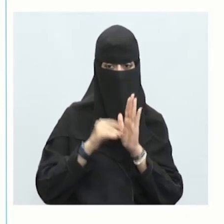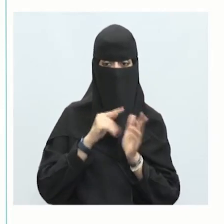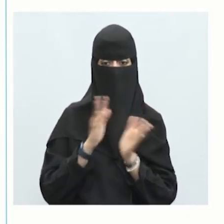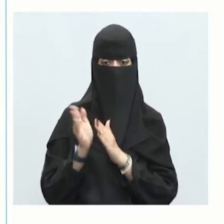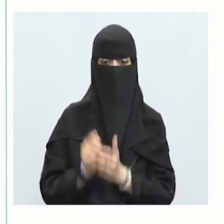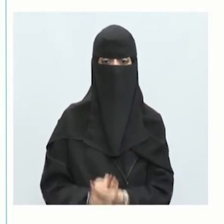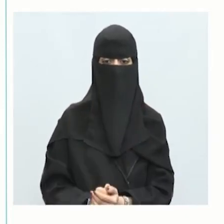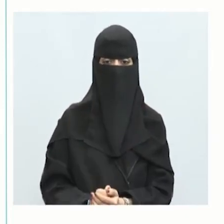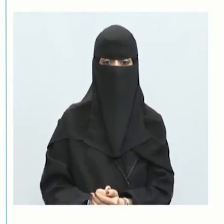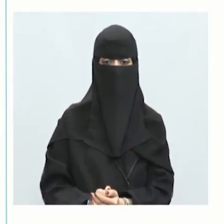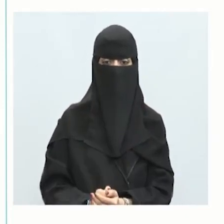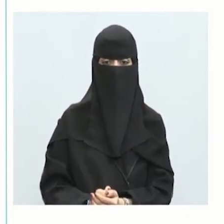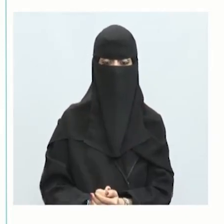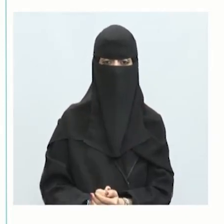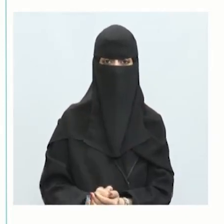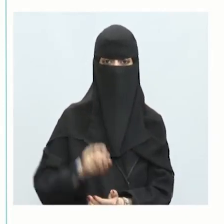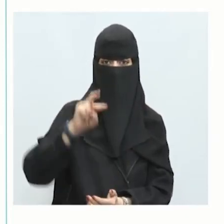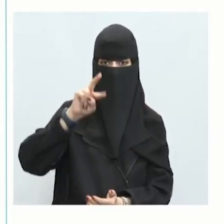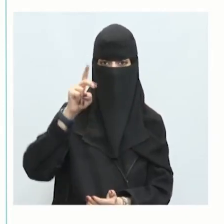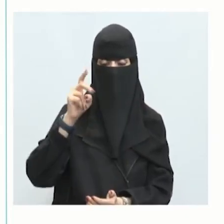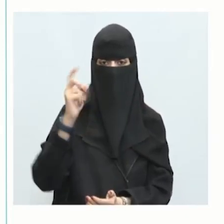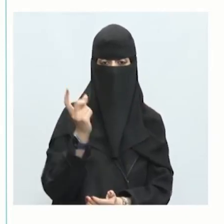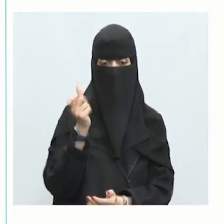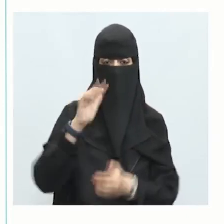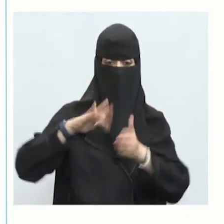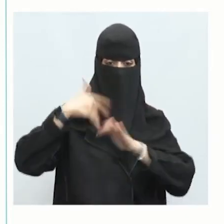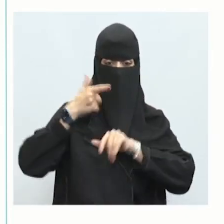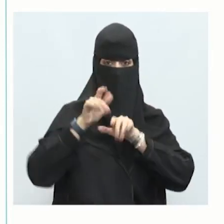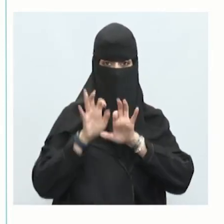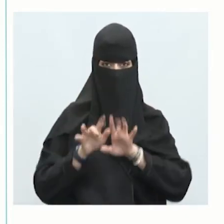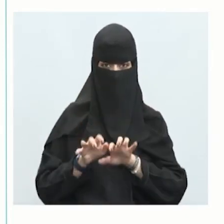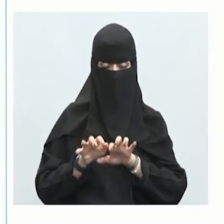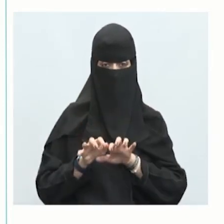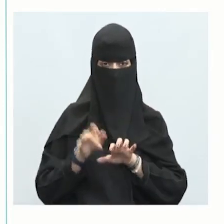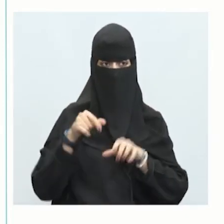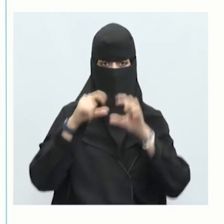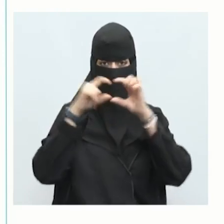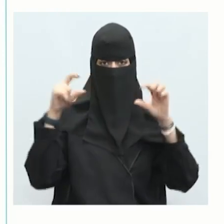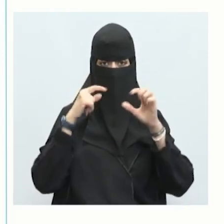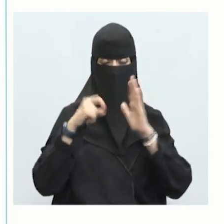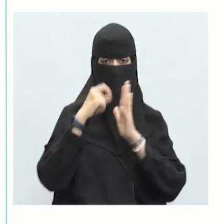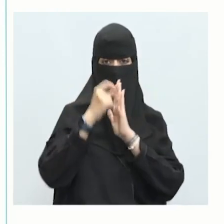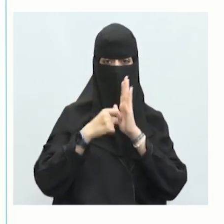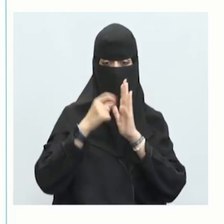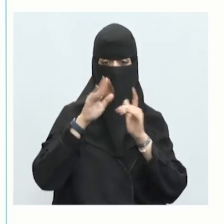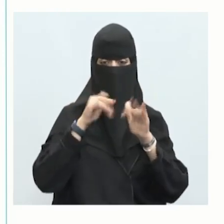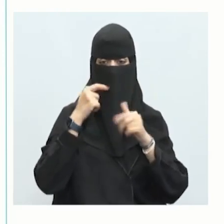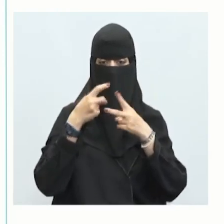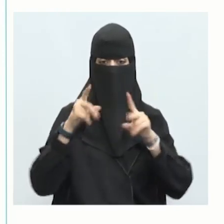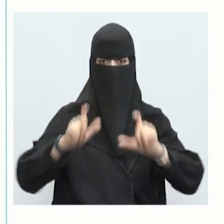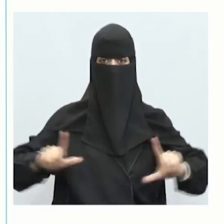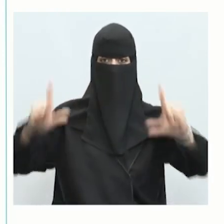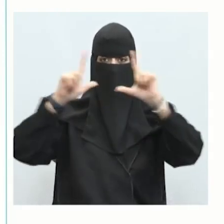التطبيق نقوم بالتشغيل ران بعد كتابه المقطع البرمجي تظهر لنا